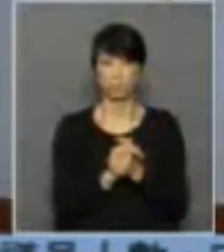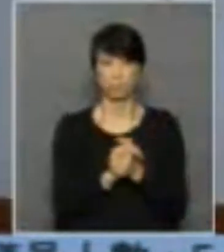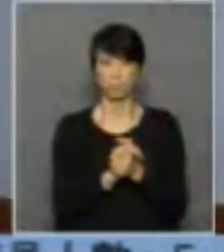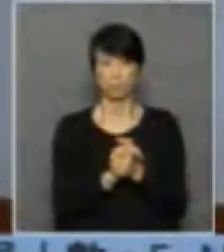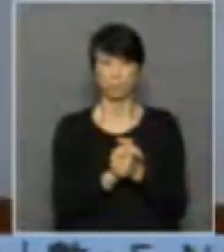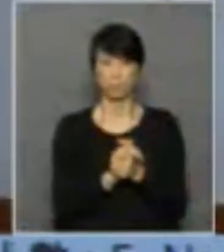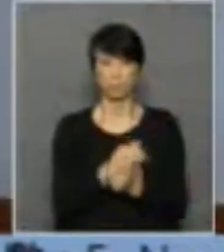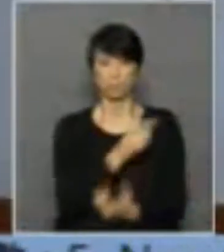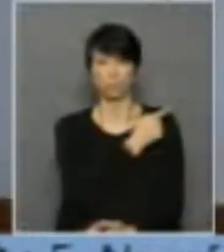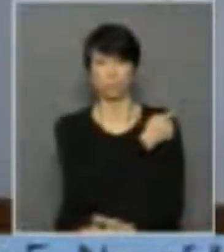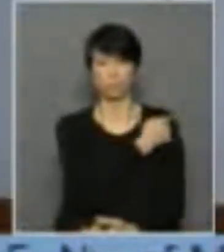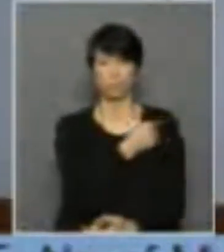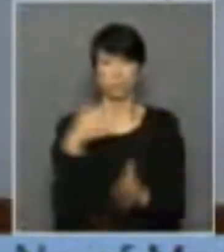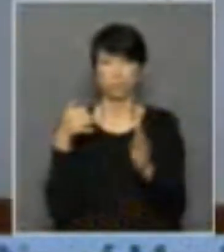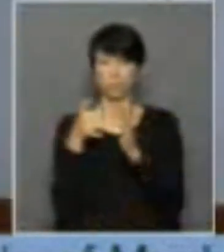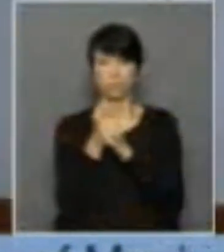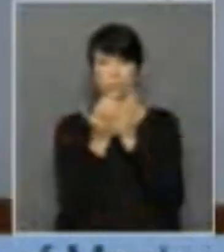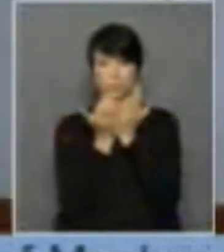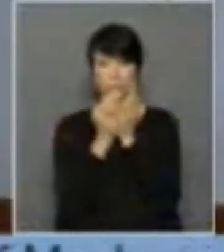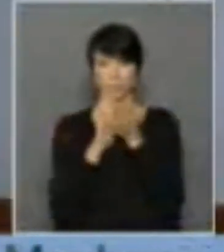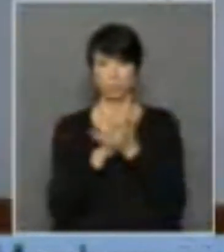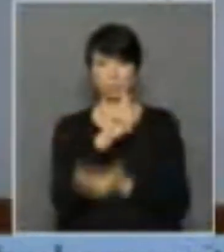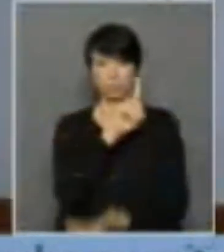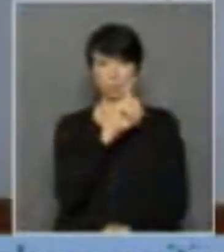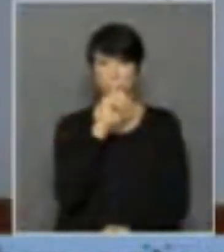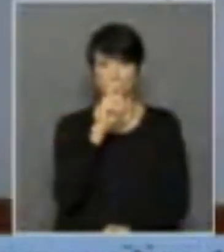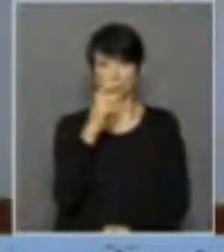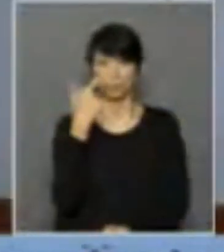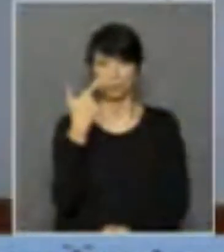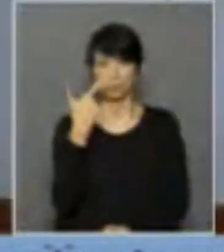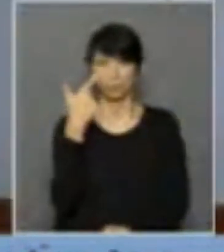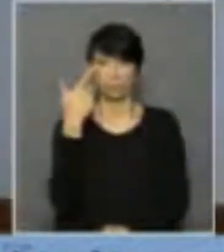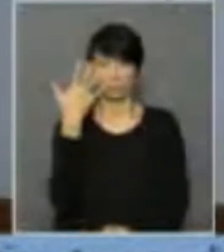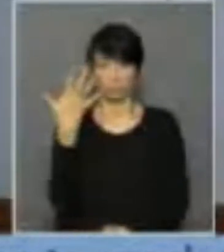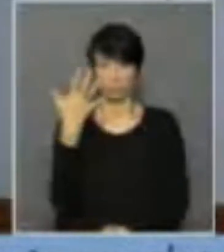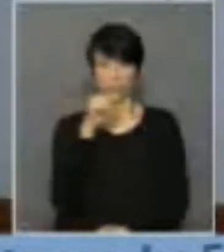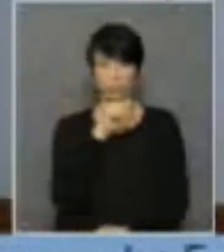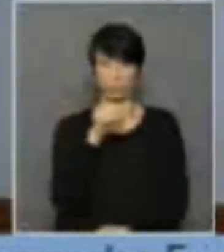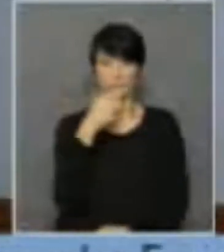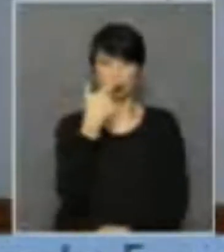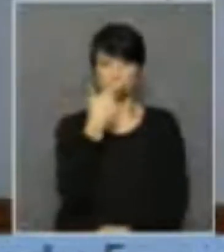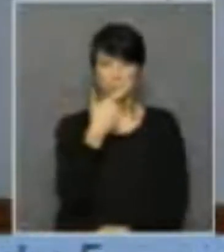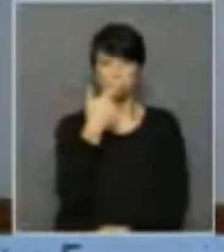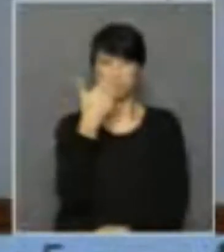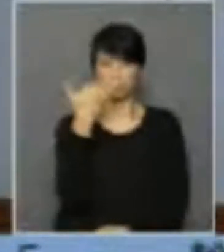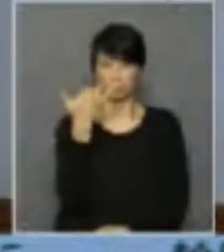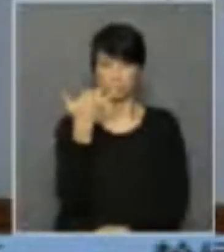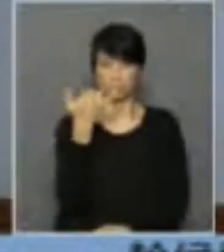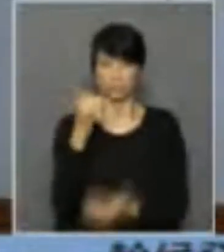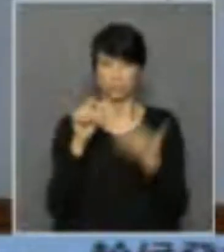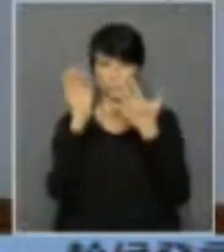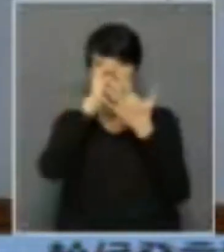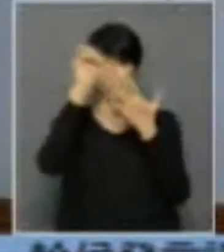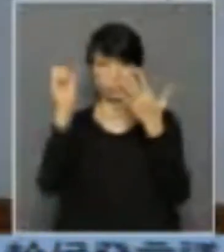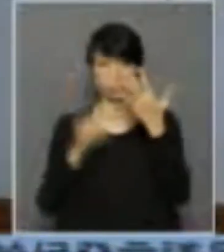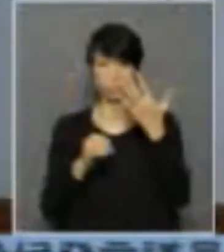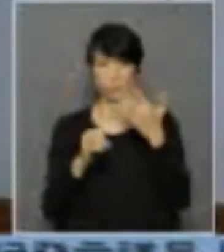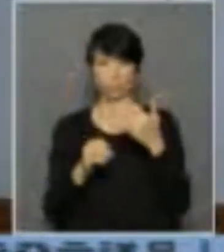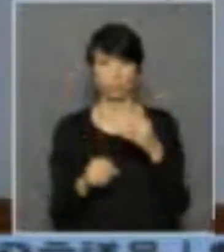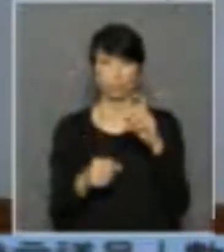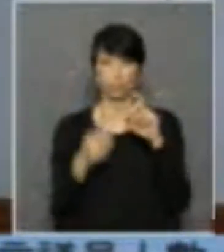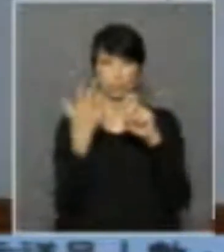程入讀率已由1985年至1986學年的 5%， 1995年